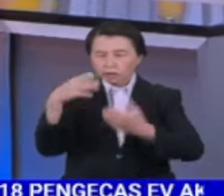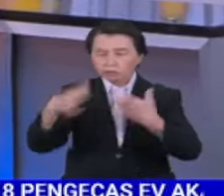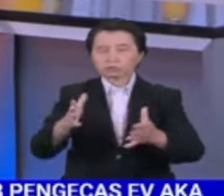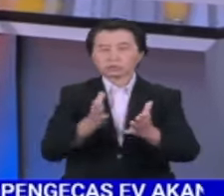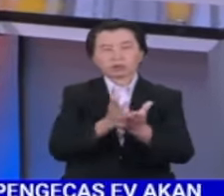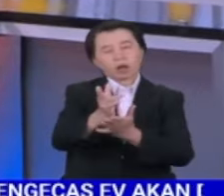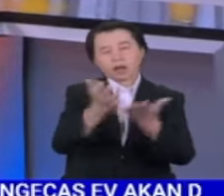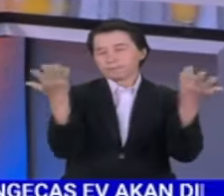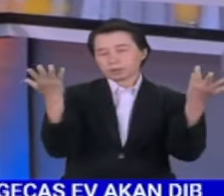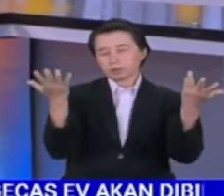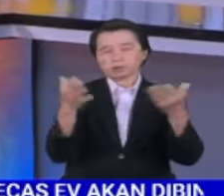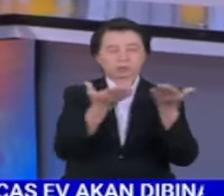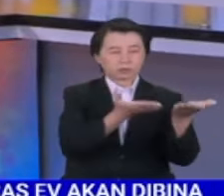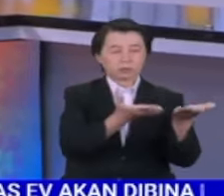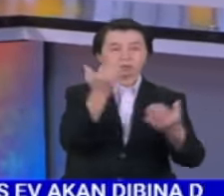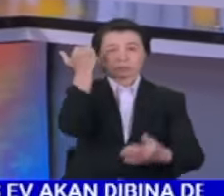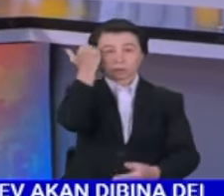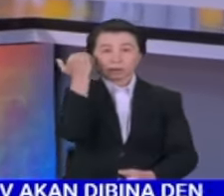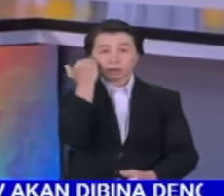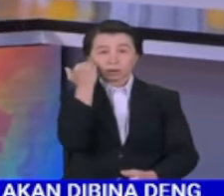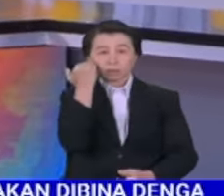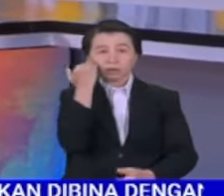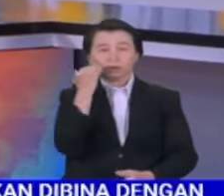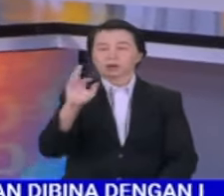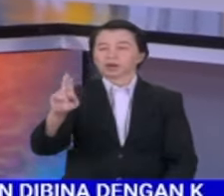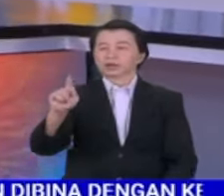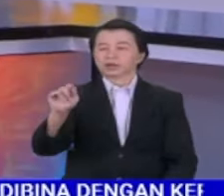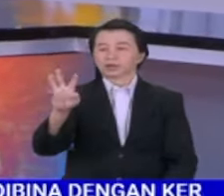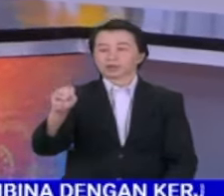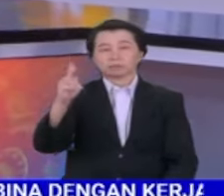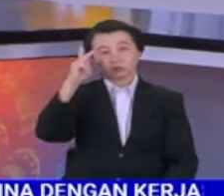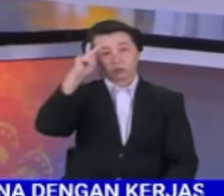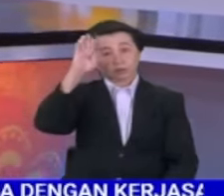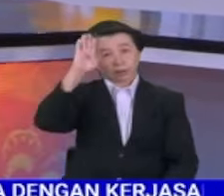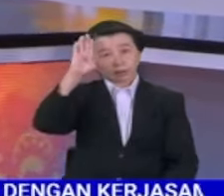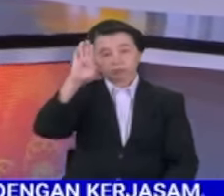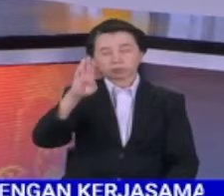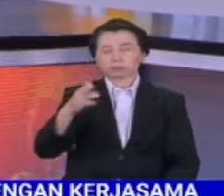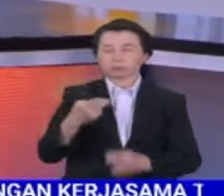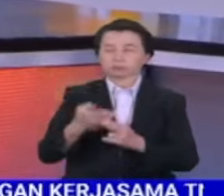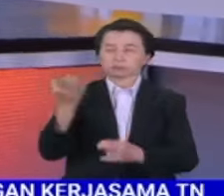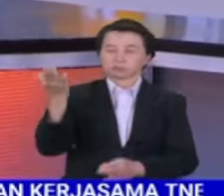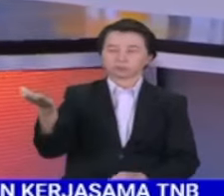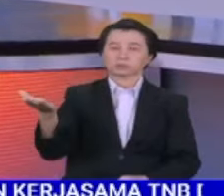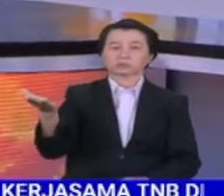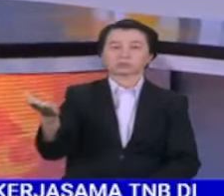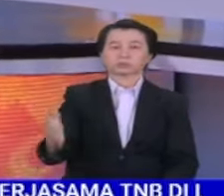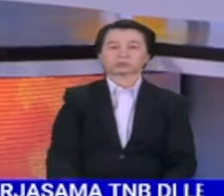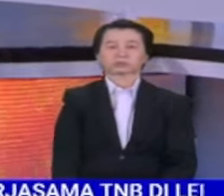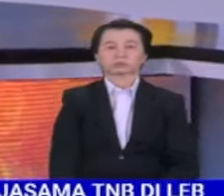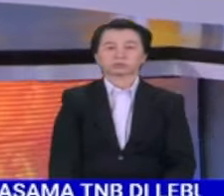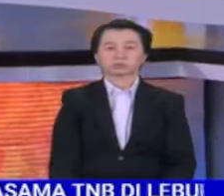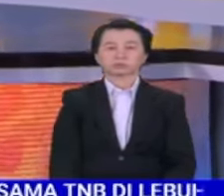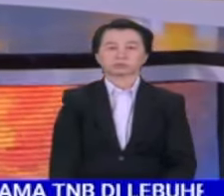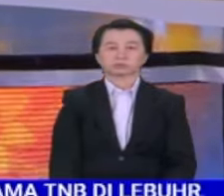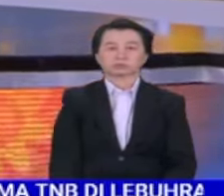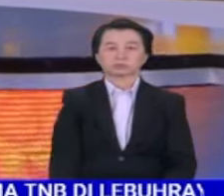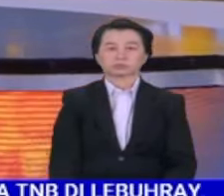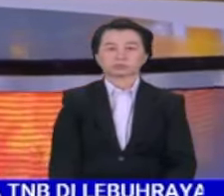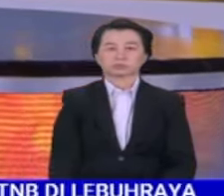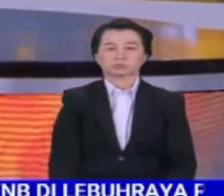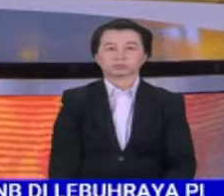dilucut oleh Mahkamah bersih jadi Artikan di Kotabaru ketika ini Muhammad Amirul Hafiz Rosli Amirul